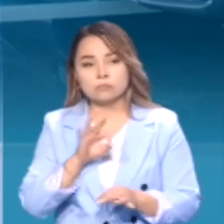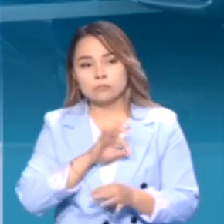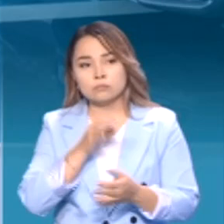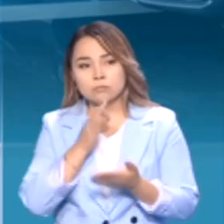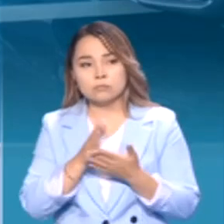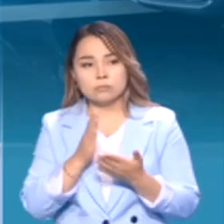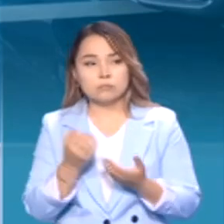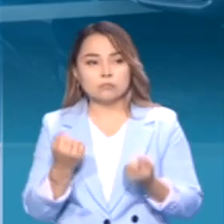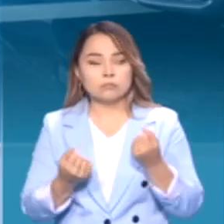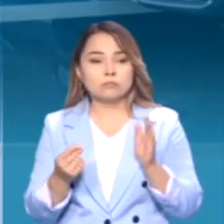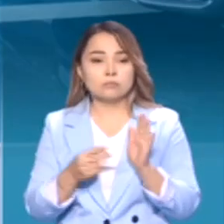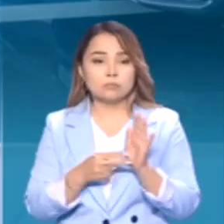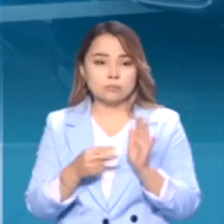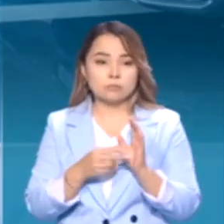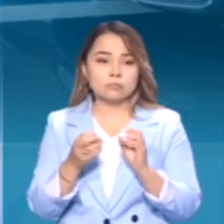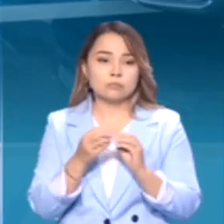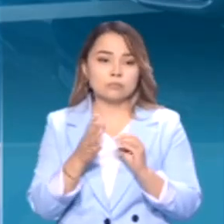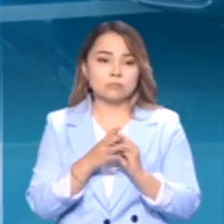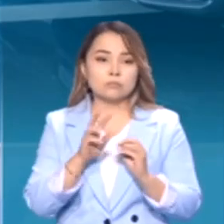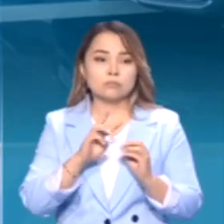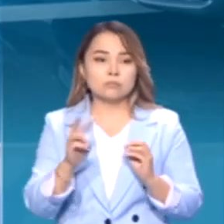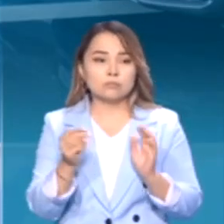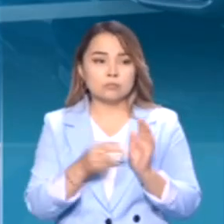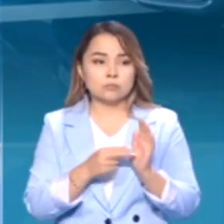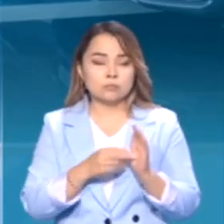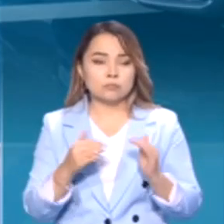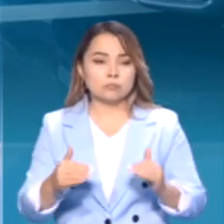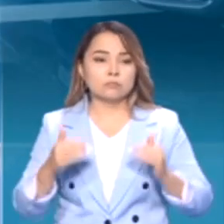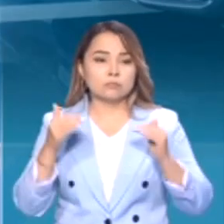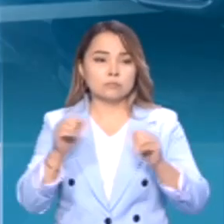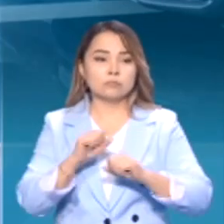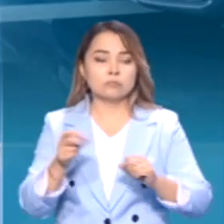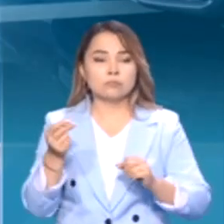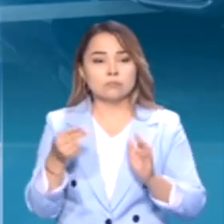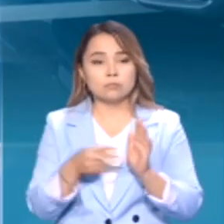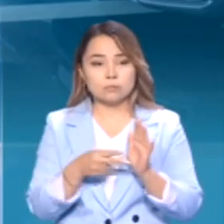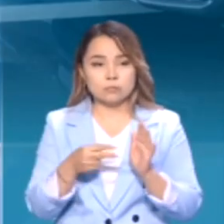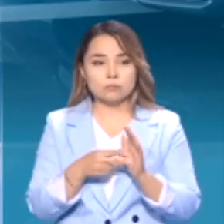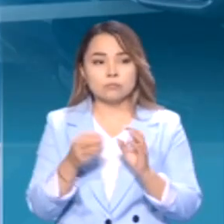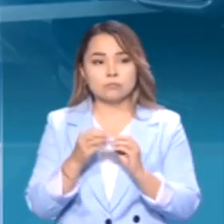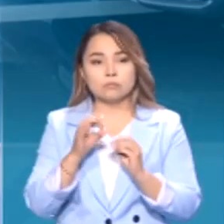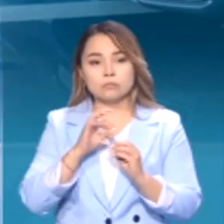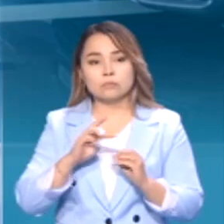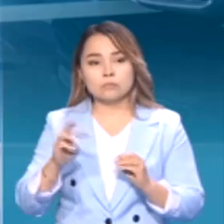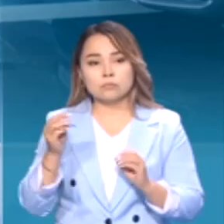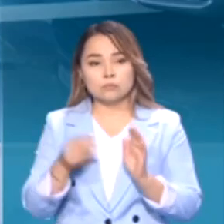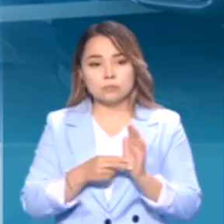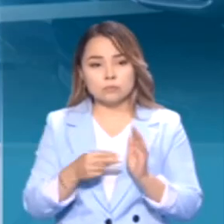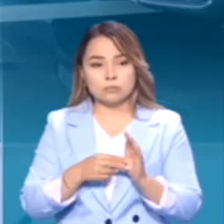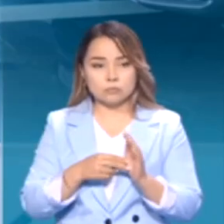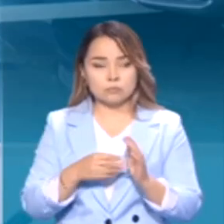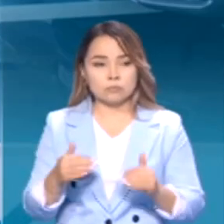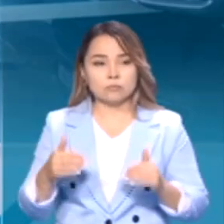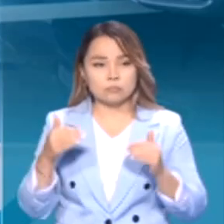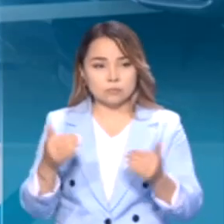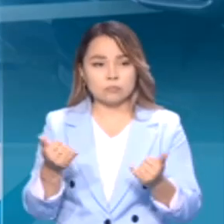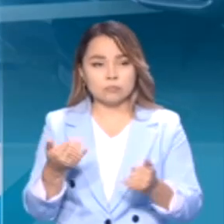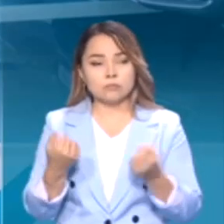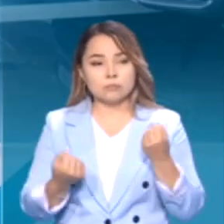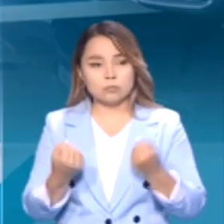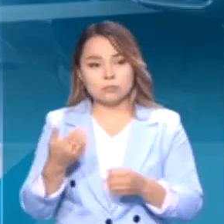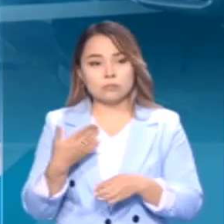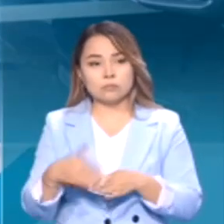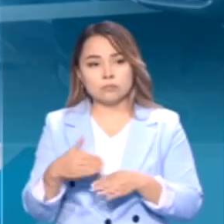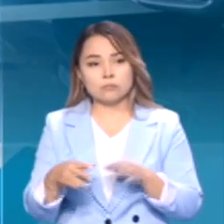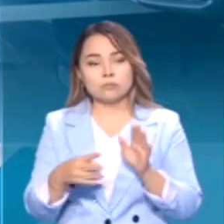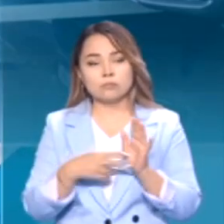Яғни көліктің құны 15 миллион теңгеден аспау керек. Қаржыландыру соммасы 10 миллион теңгеден артық емес. Көліктің несиесін